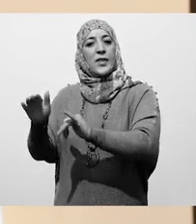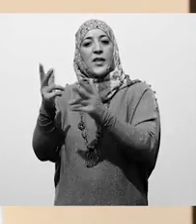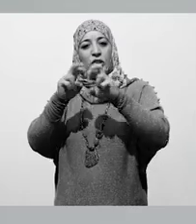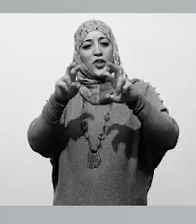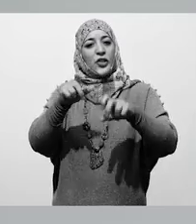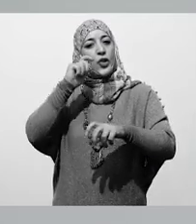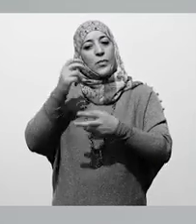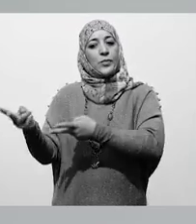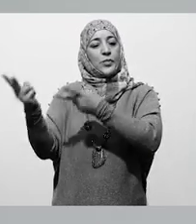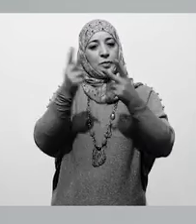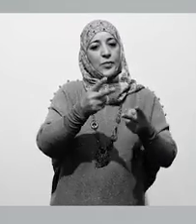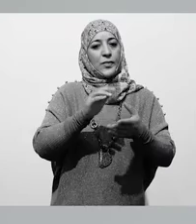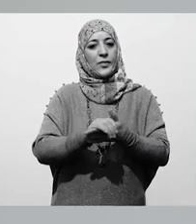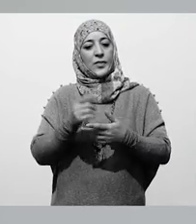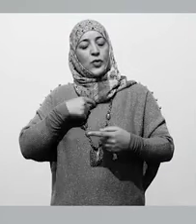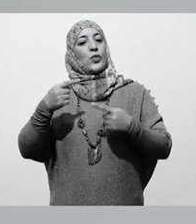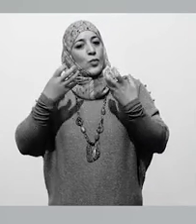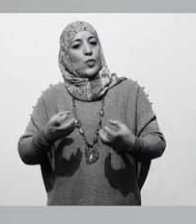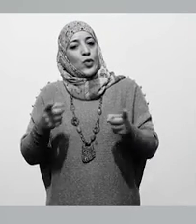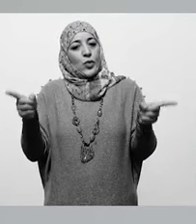chercher. Moi,